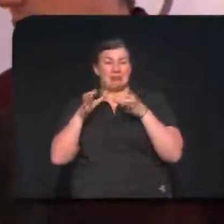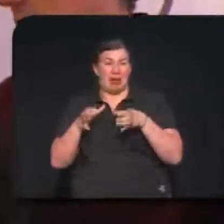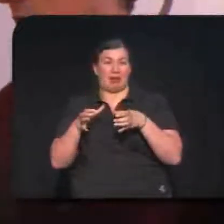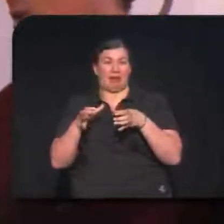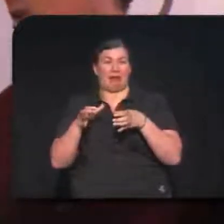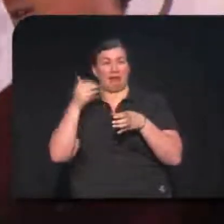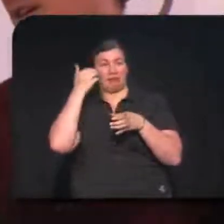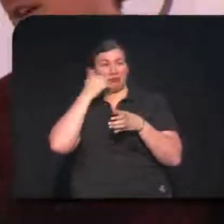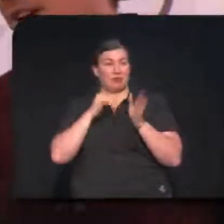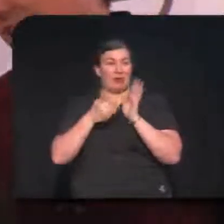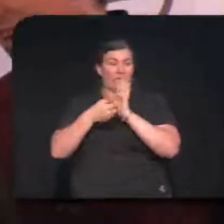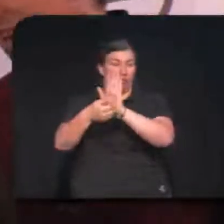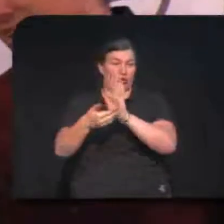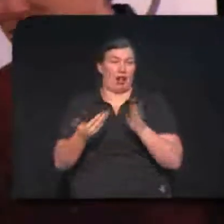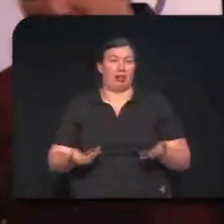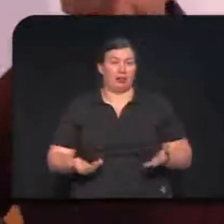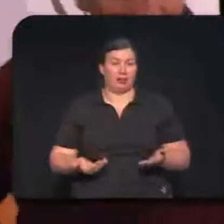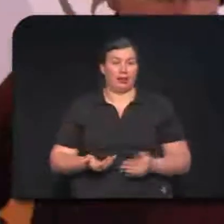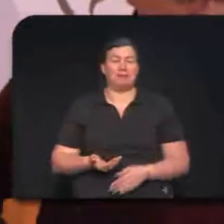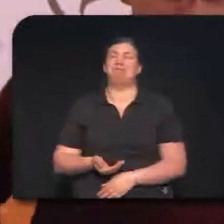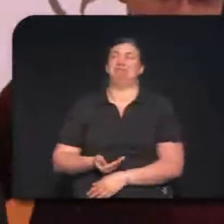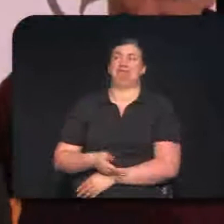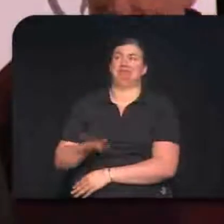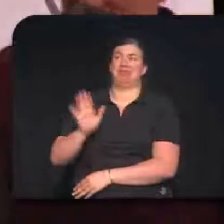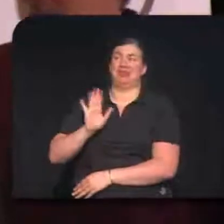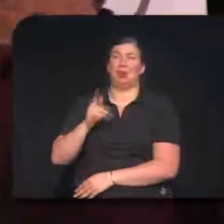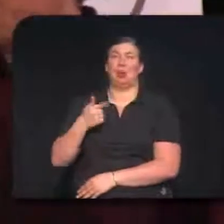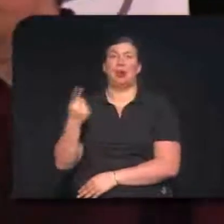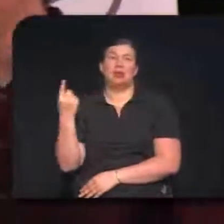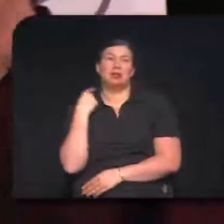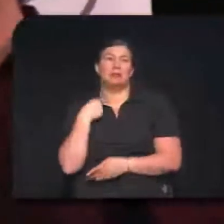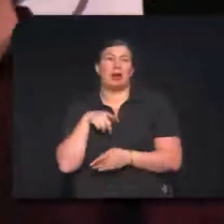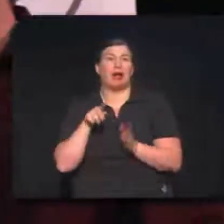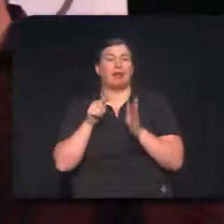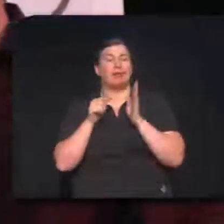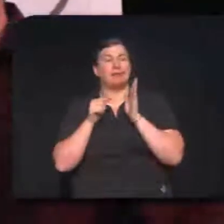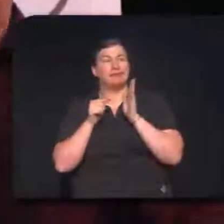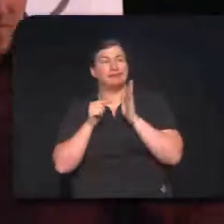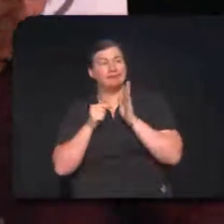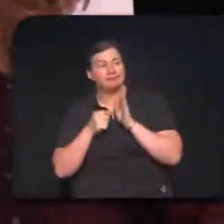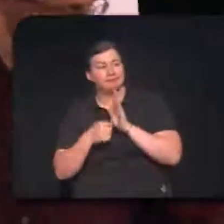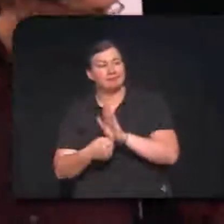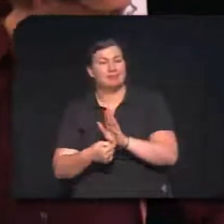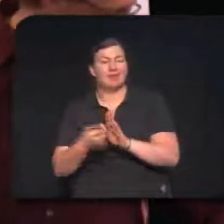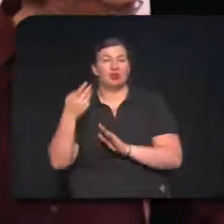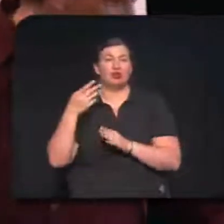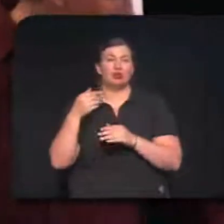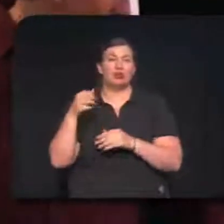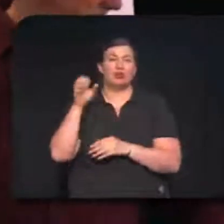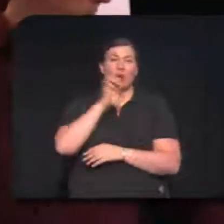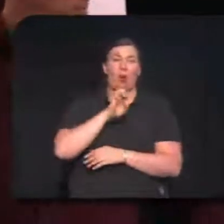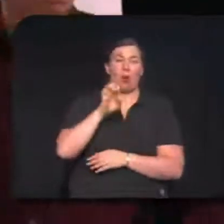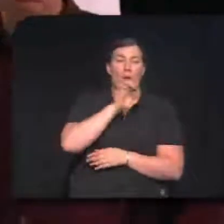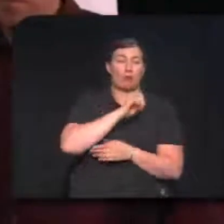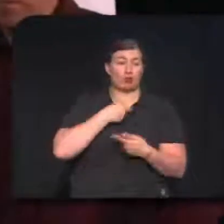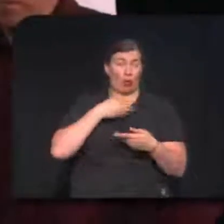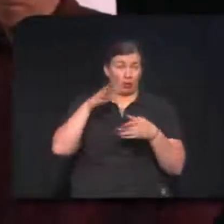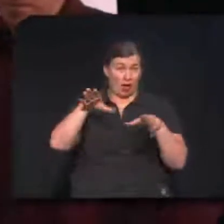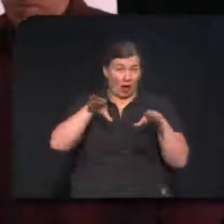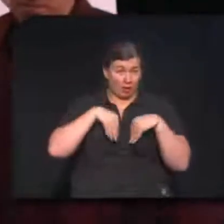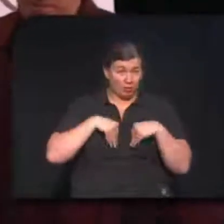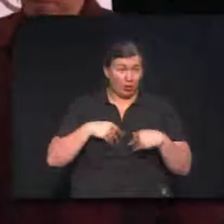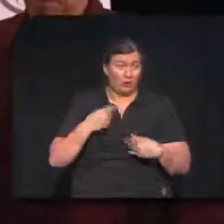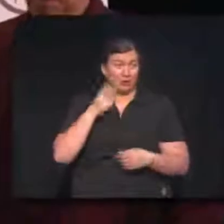ähm ja da sind wir wieder das letzte Mal haben wir das Grundsatzprogramm zur Europa angenommen das war sehr schön dass wir so wie heute